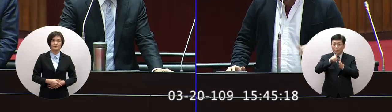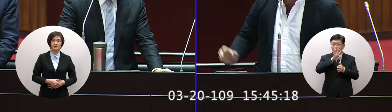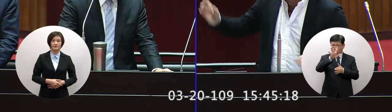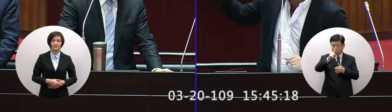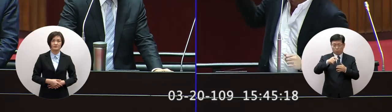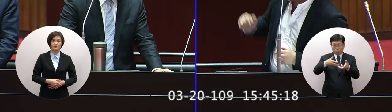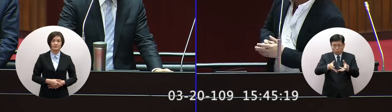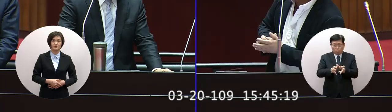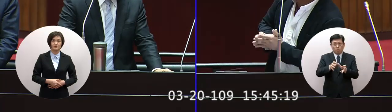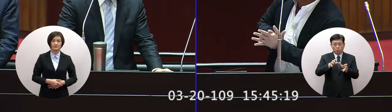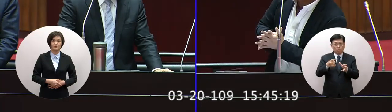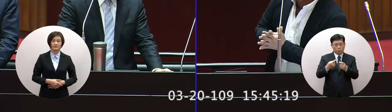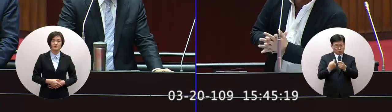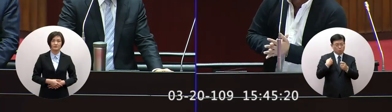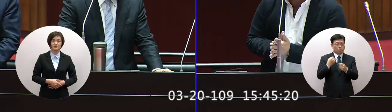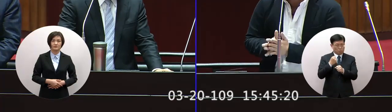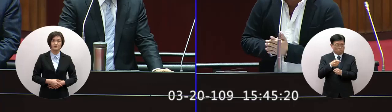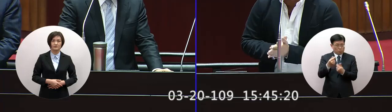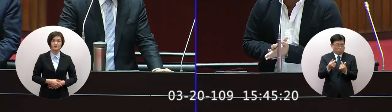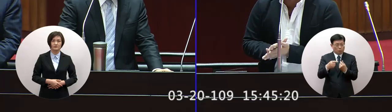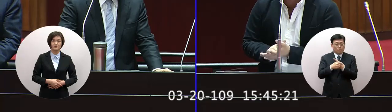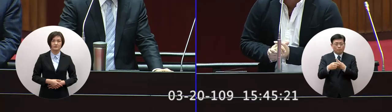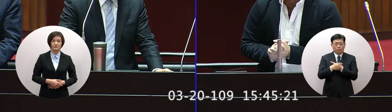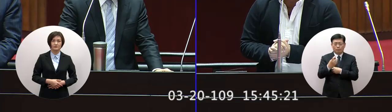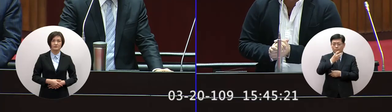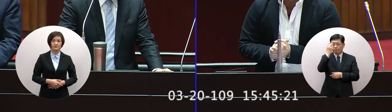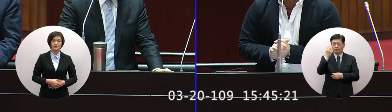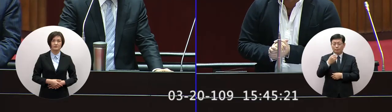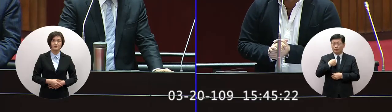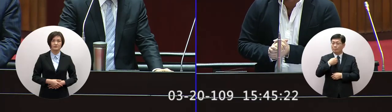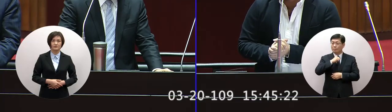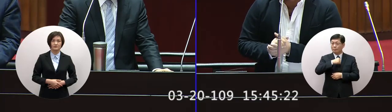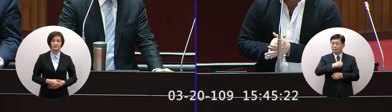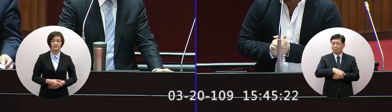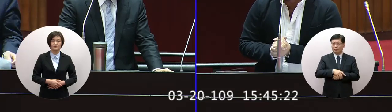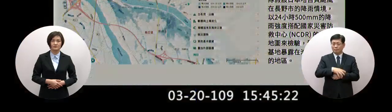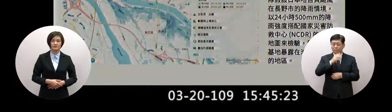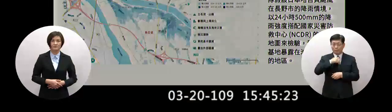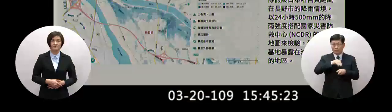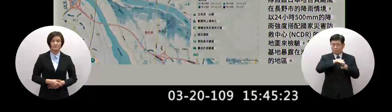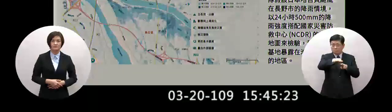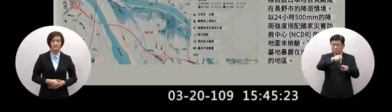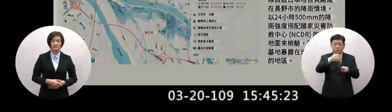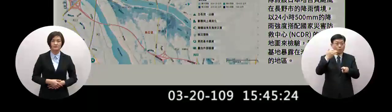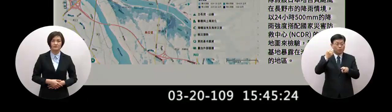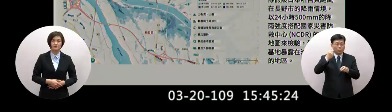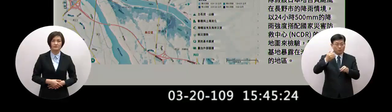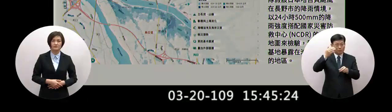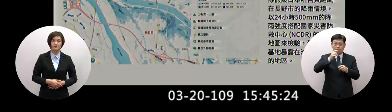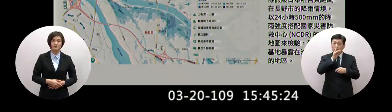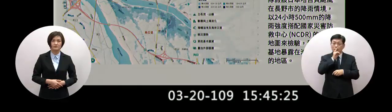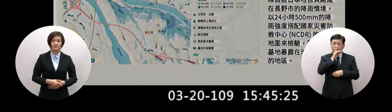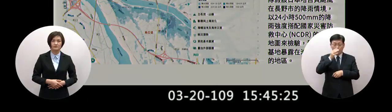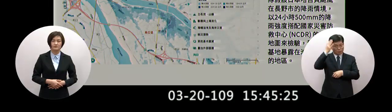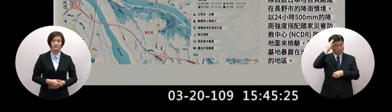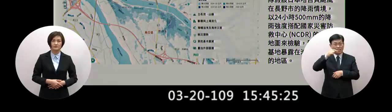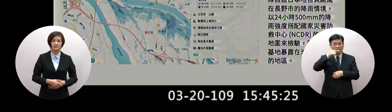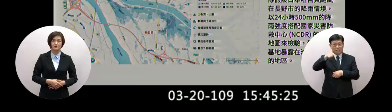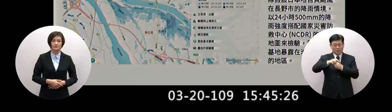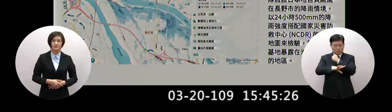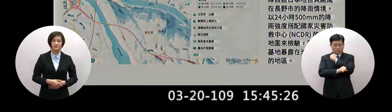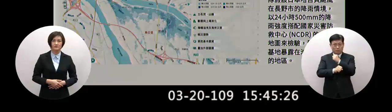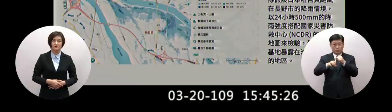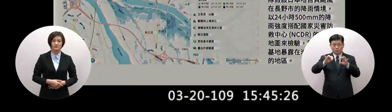究团队，他去年做了类似的一个研究，他发现我们台湾的这个高铁在乌日，台中乌日的这个